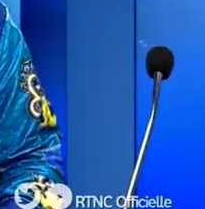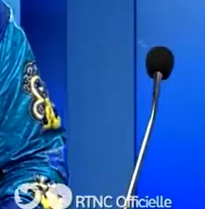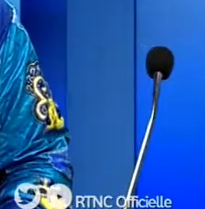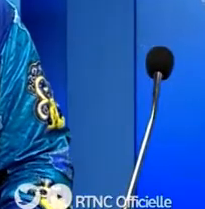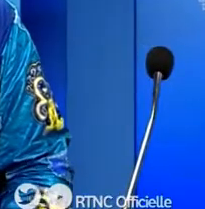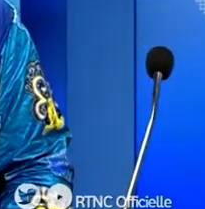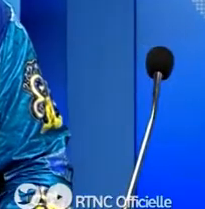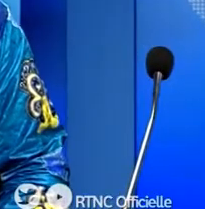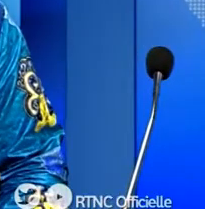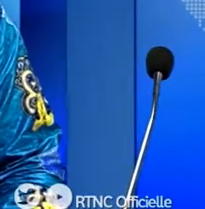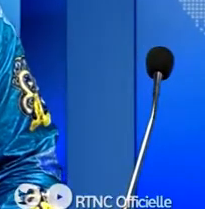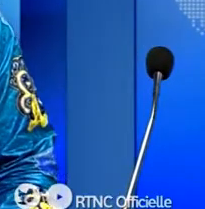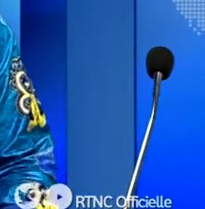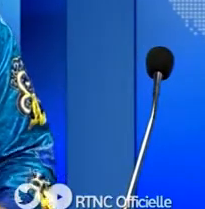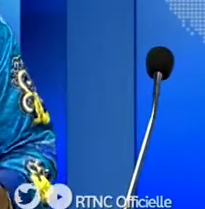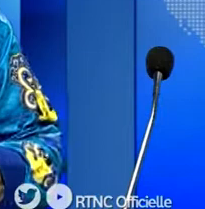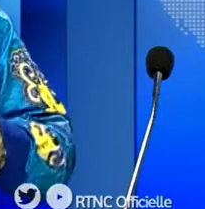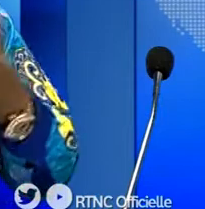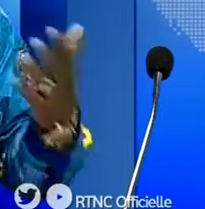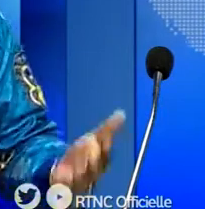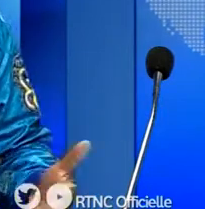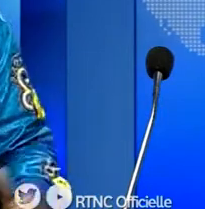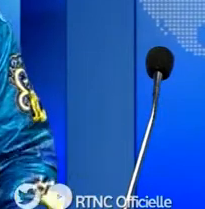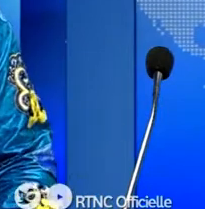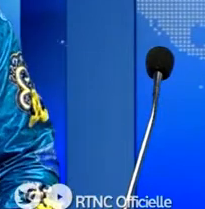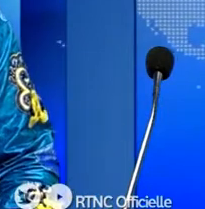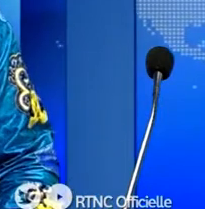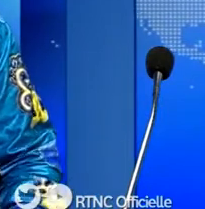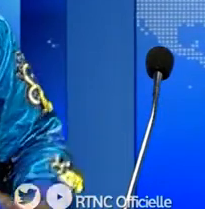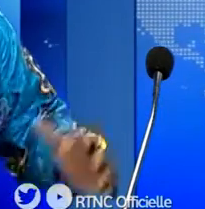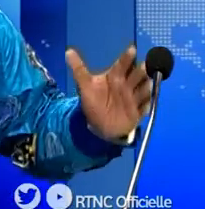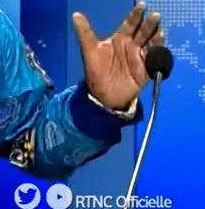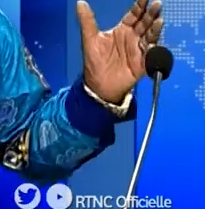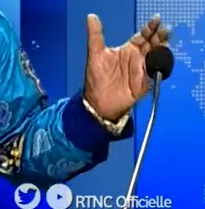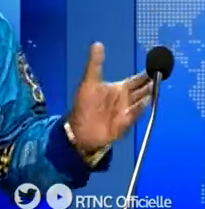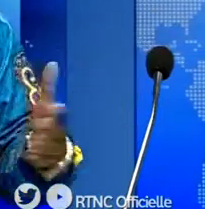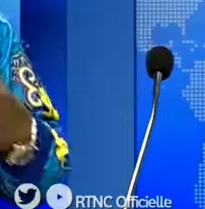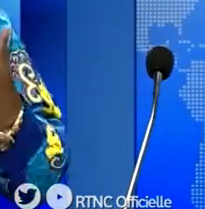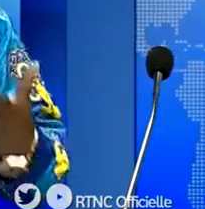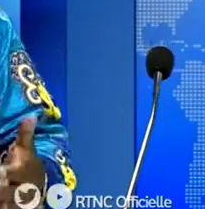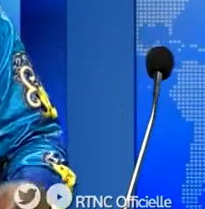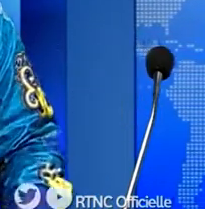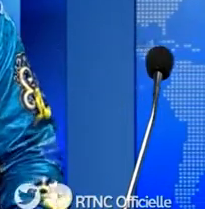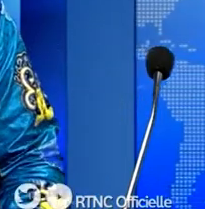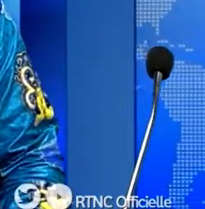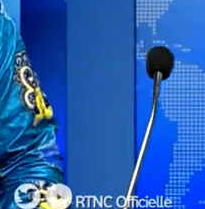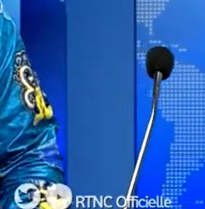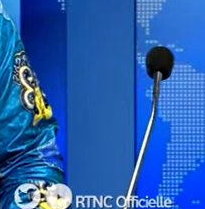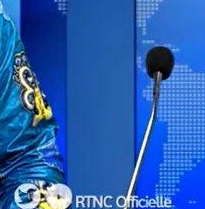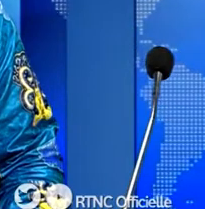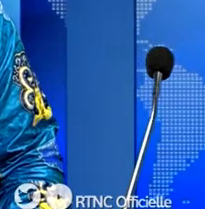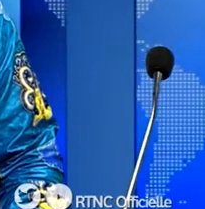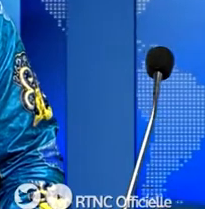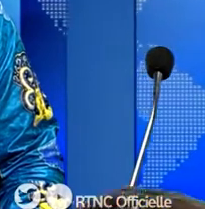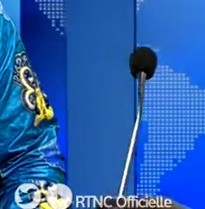Il a demandé la miséricorde de Dieu sur toute la nation. Et voilà, donc demain, il est